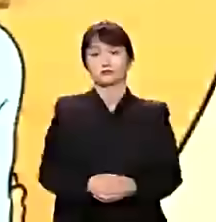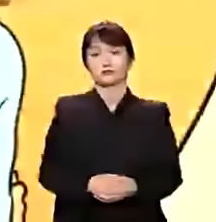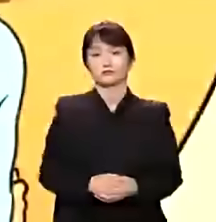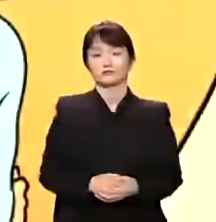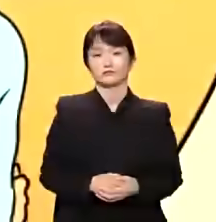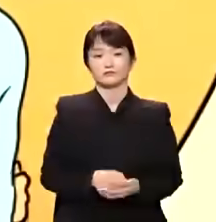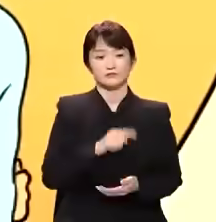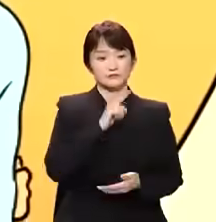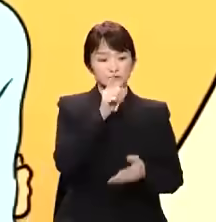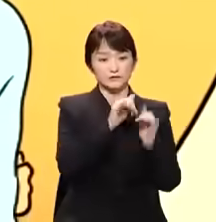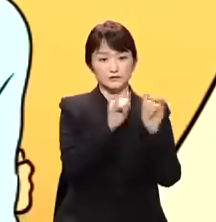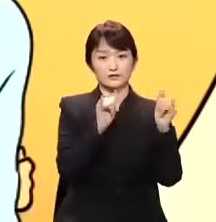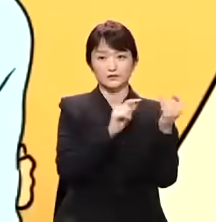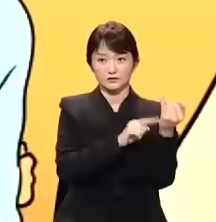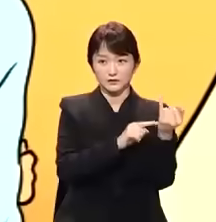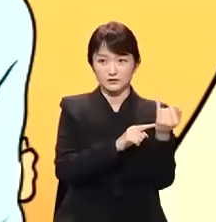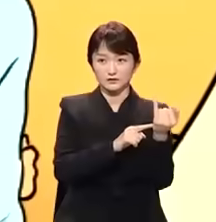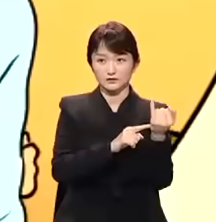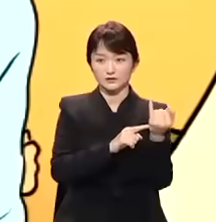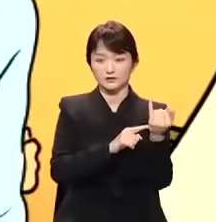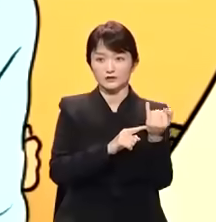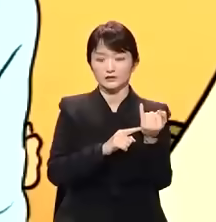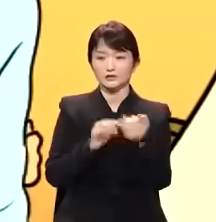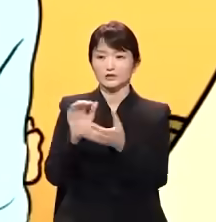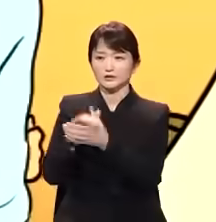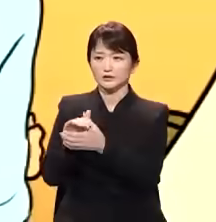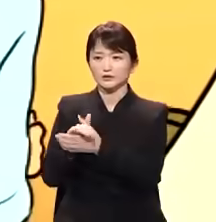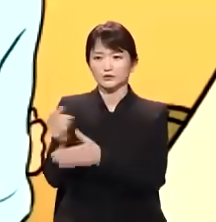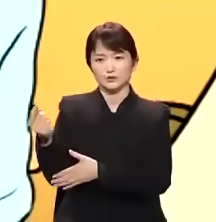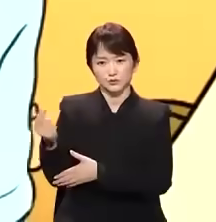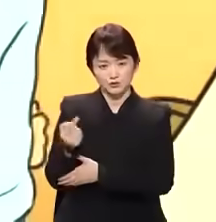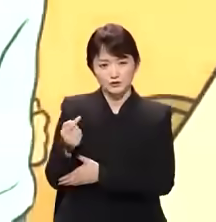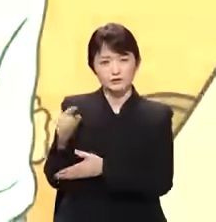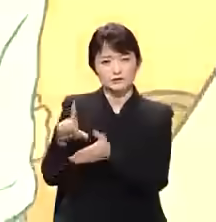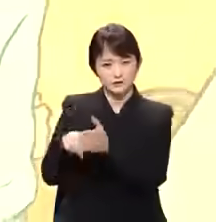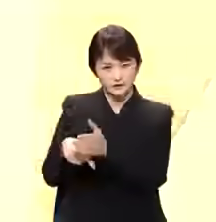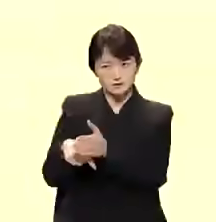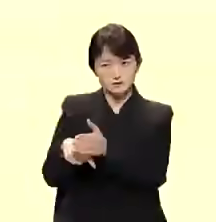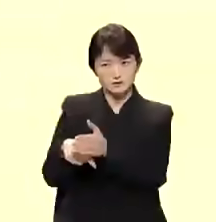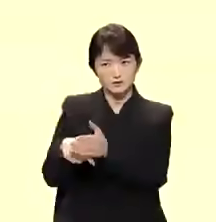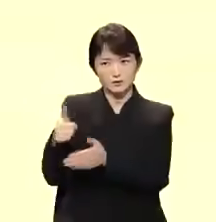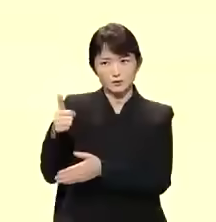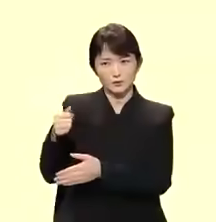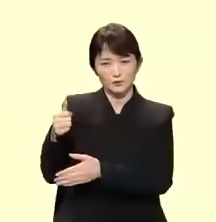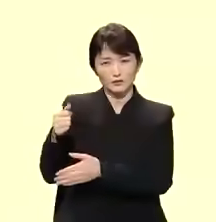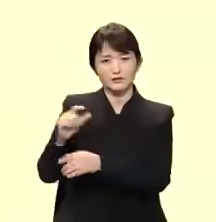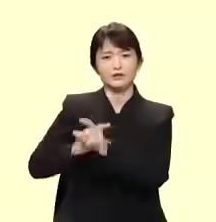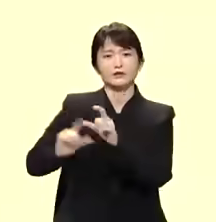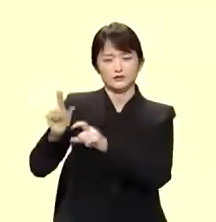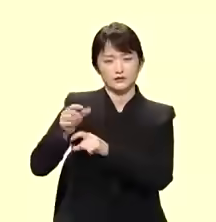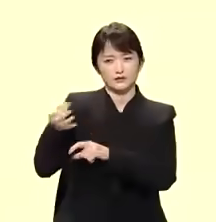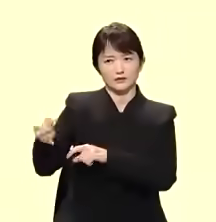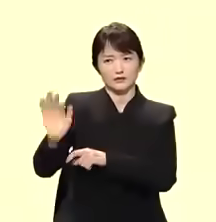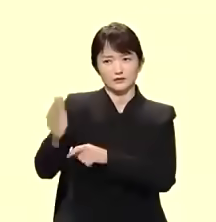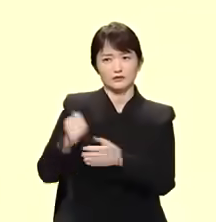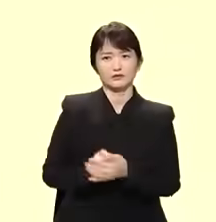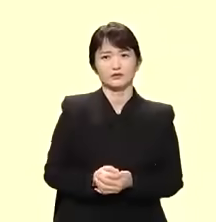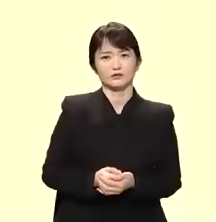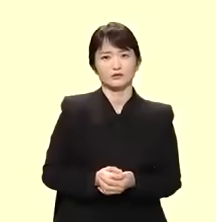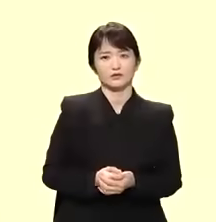오는 친구랑 식비가 5만 원 차이가 나는 상황입니다 그런데 이걸 같이 모은 회비에서 지출하고 하니까 뭔가 공평하지 않게